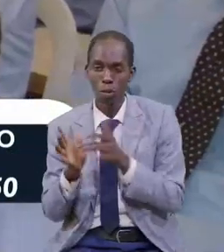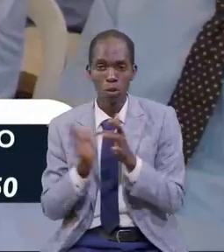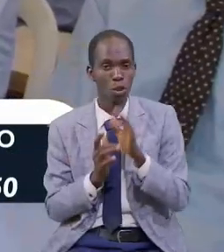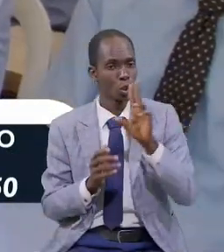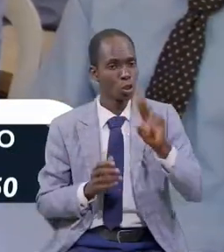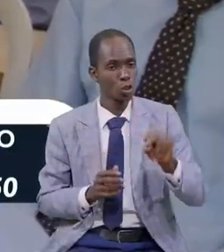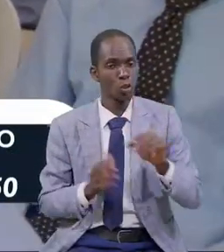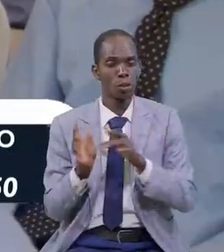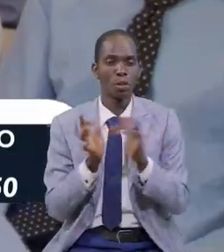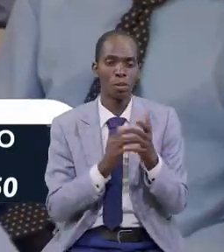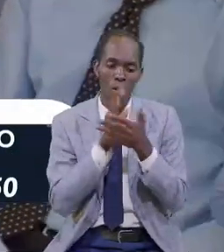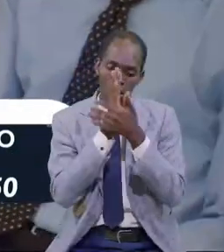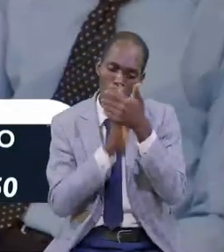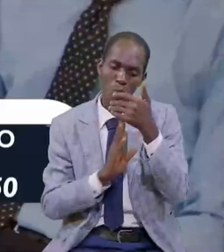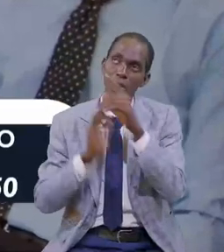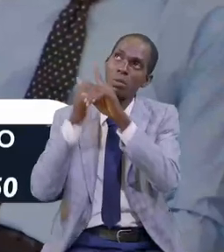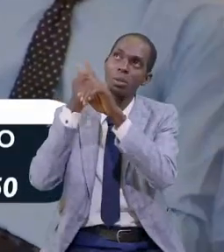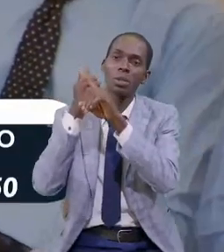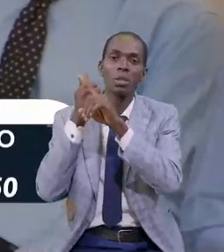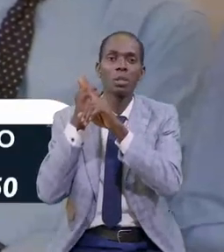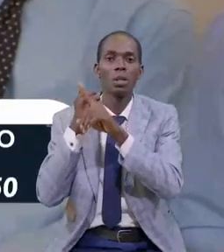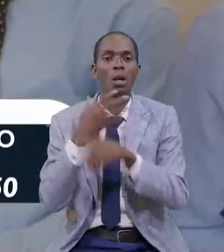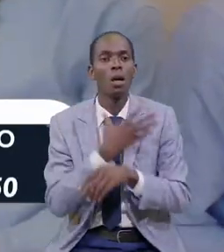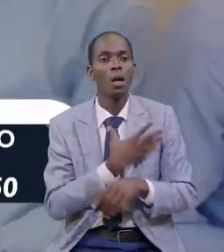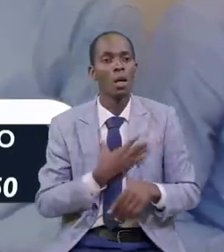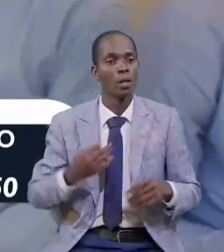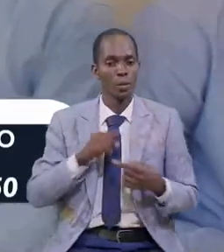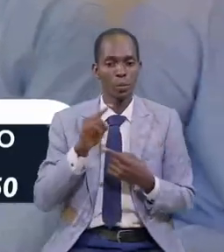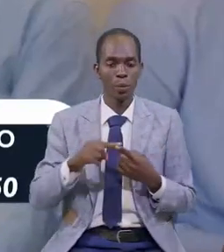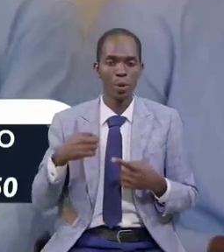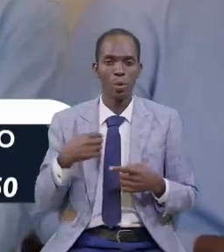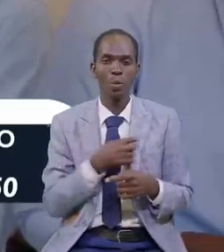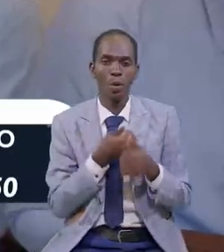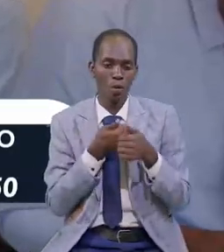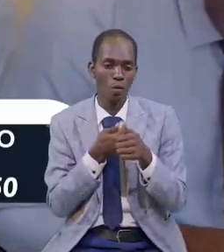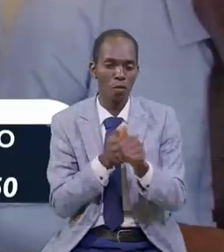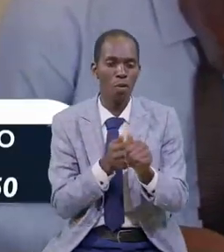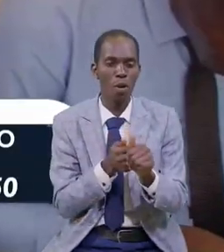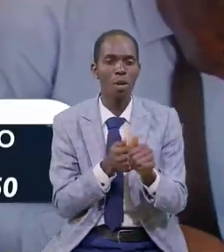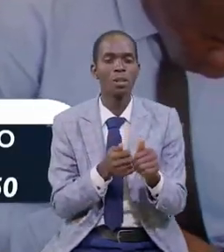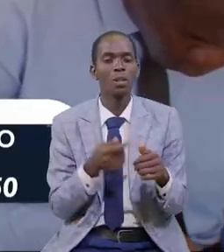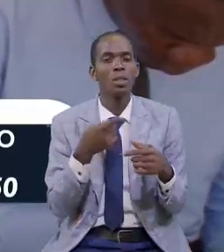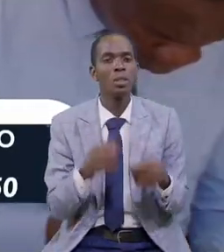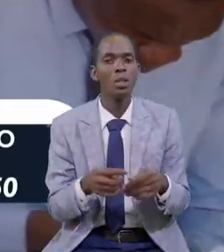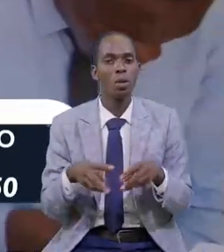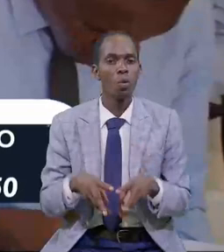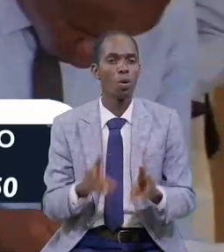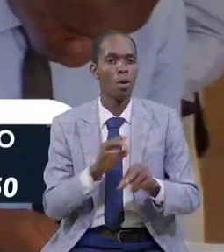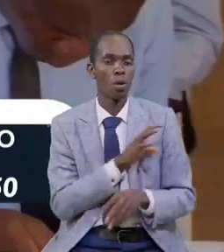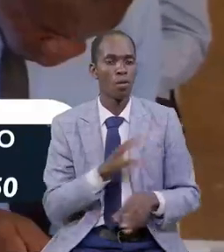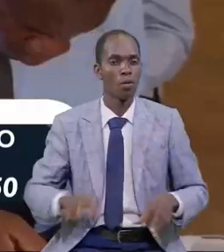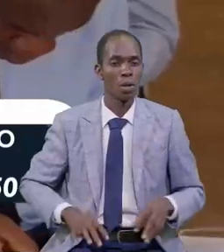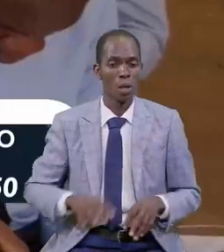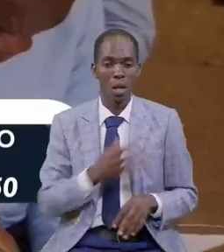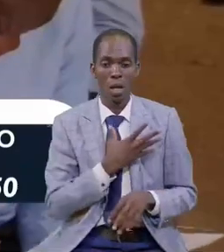humilié il s'est humilié lui-même et lorsque nous suivons les les les